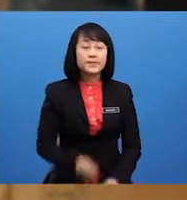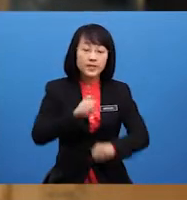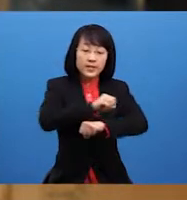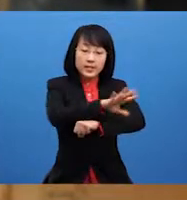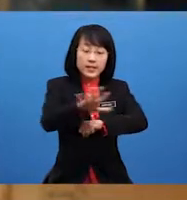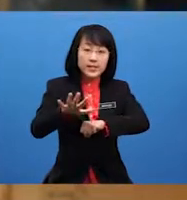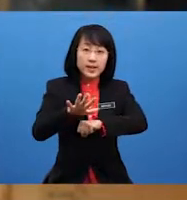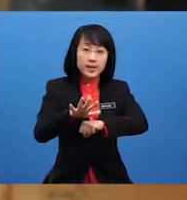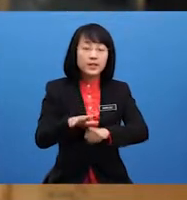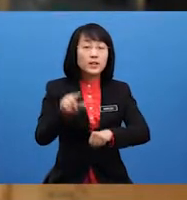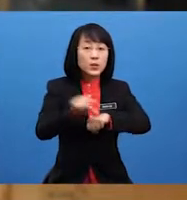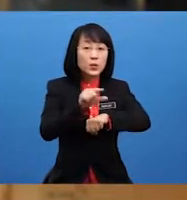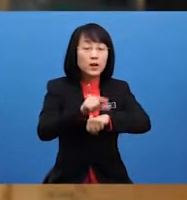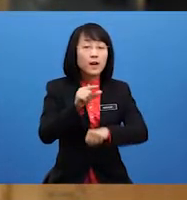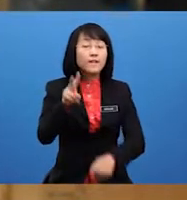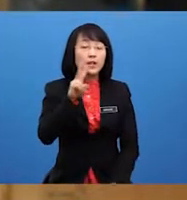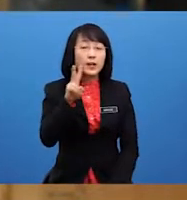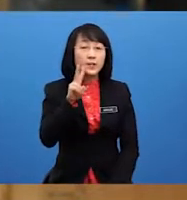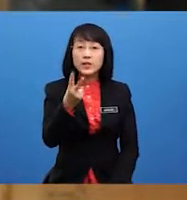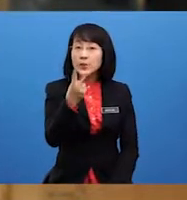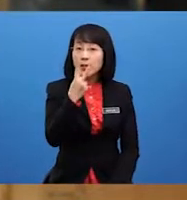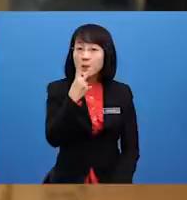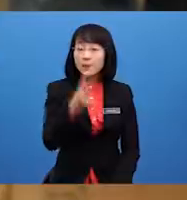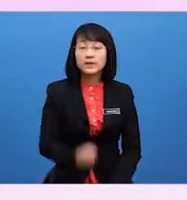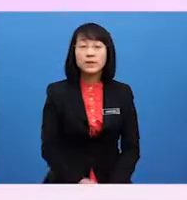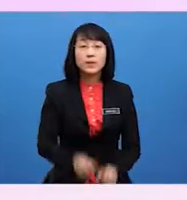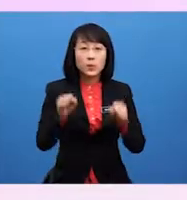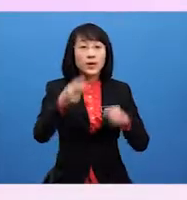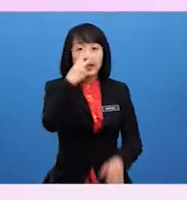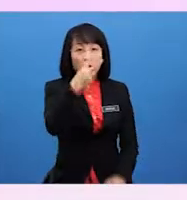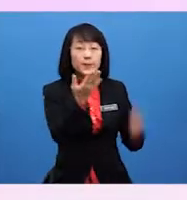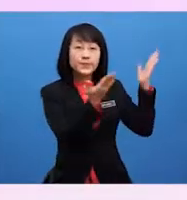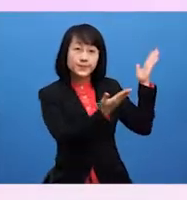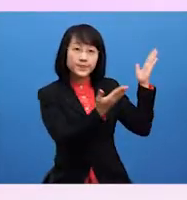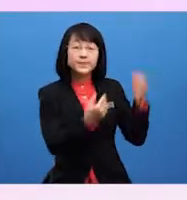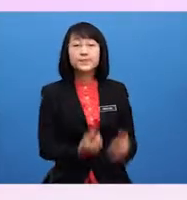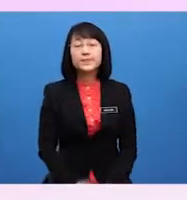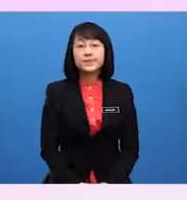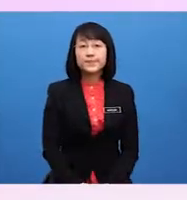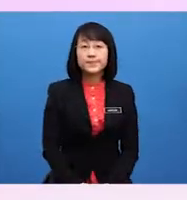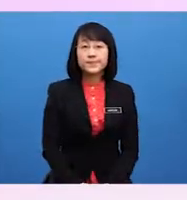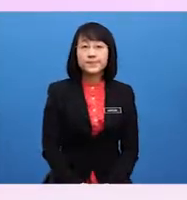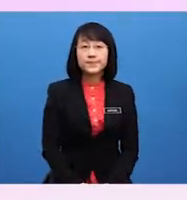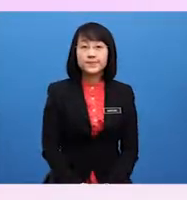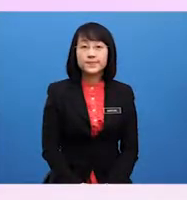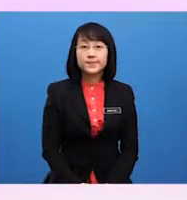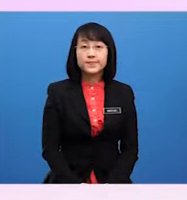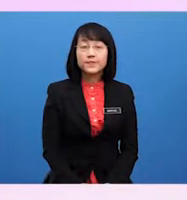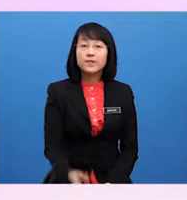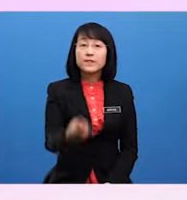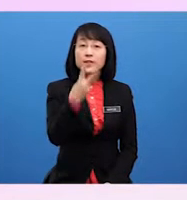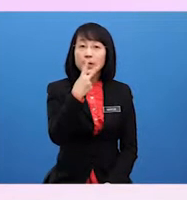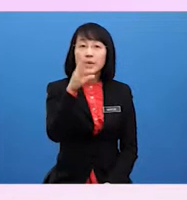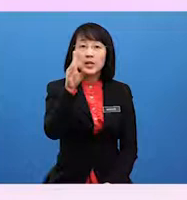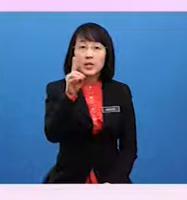cikgu sebutkan tadi dapat dilihat pada paparan. Sebagai contoh, vitamin D